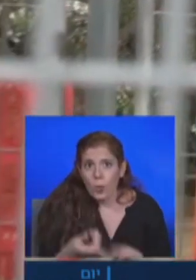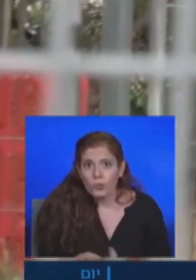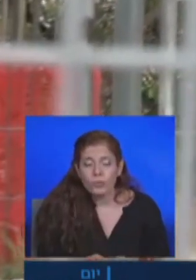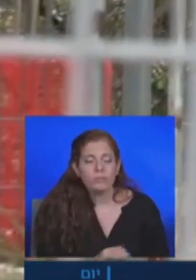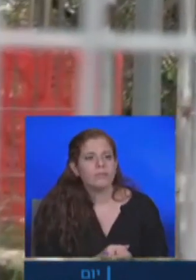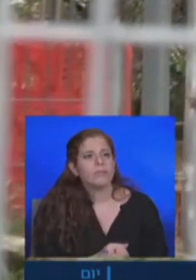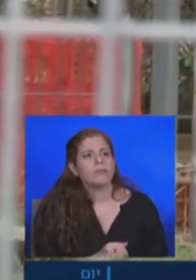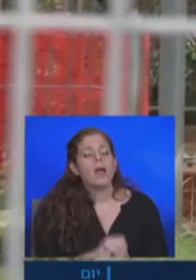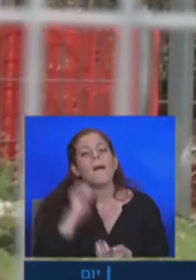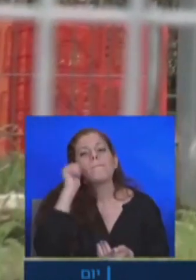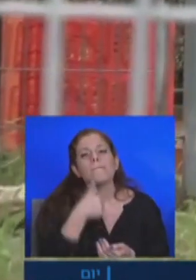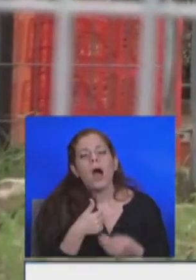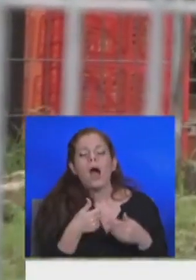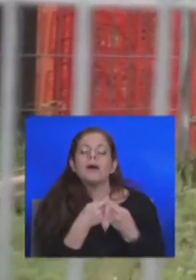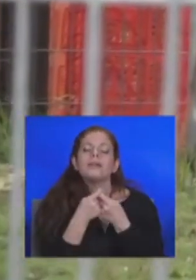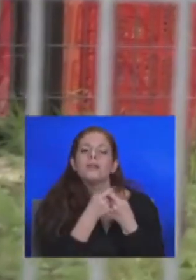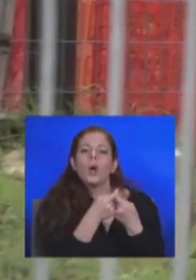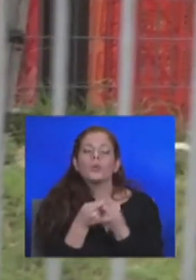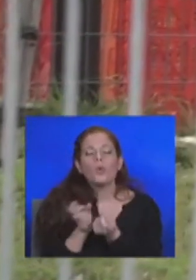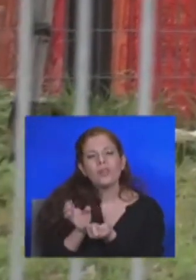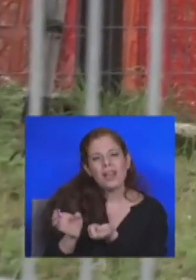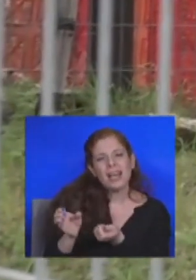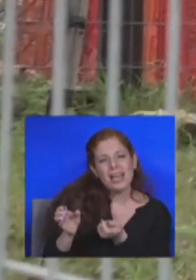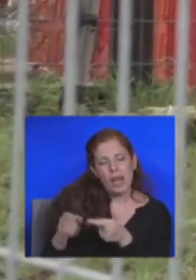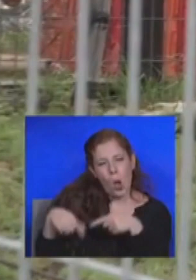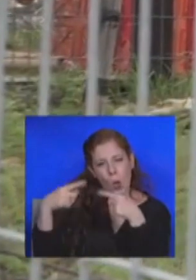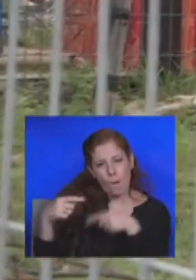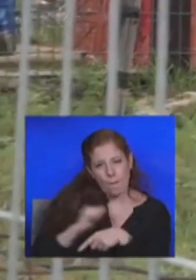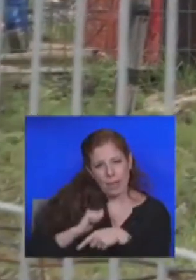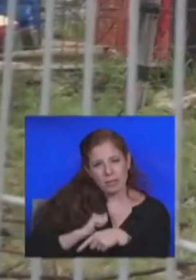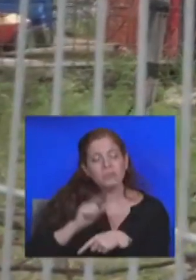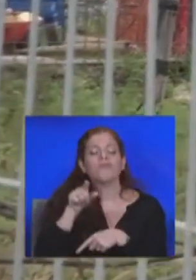תערוך התאחדות מעונות היום הפרטיים הפגנה מול משרדי הממשלה והכנסת.